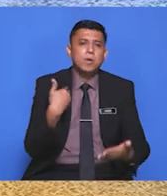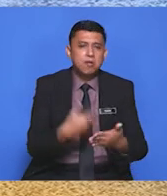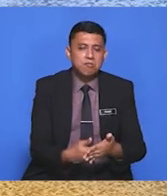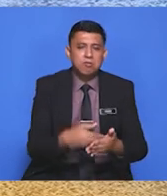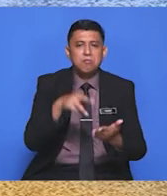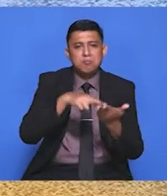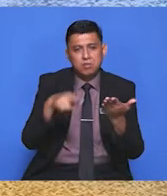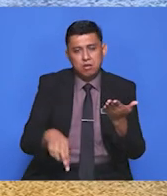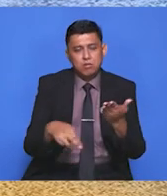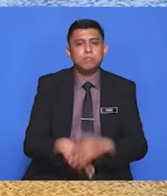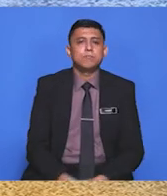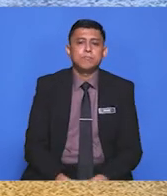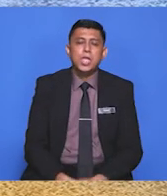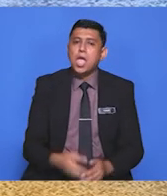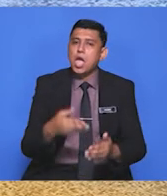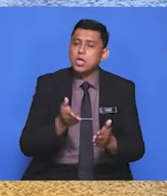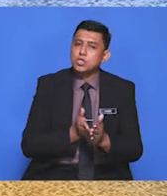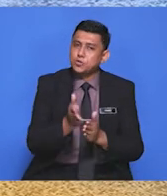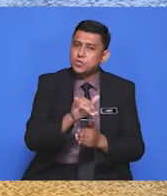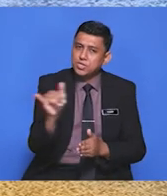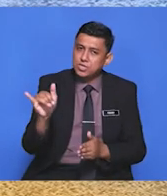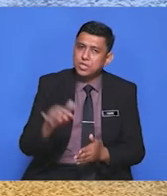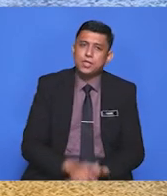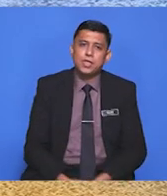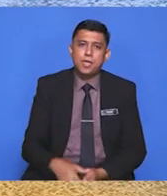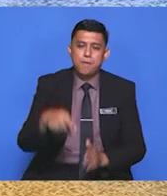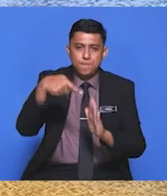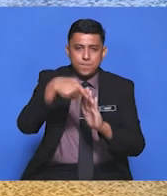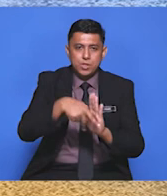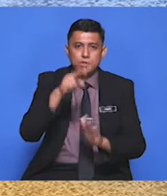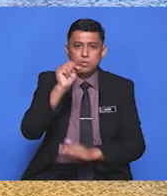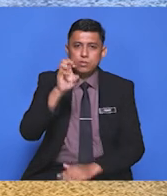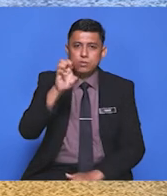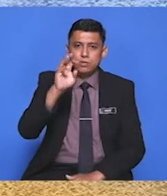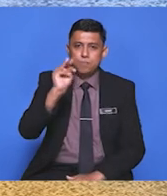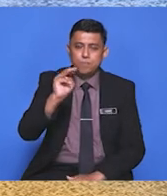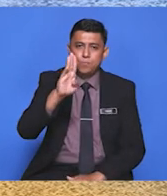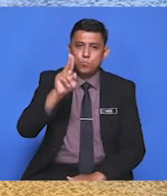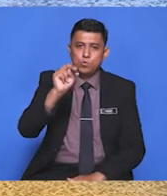semakin rendah. Seterusnya, kaedah penembusan pasaran, iaitu